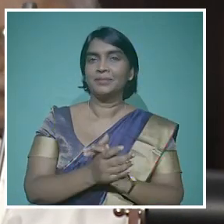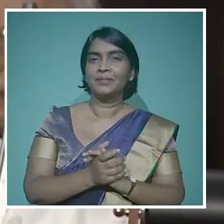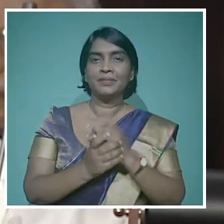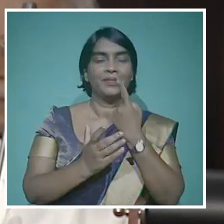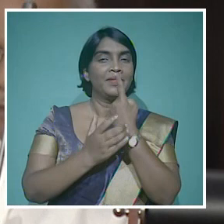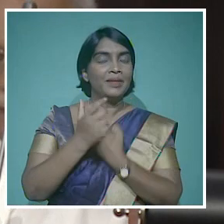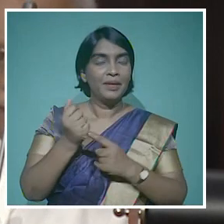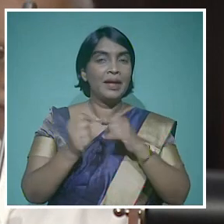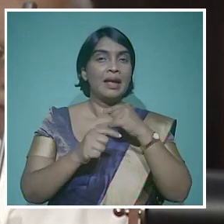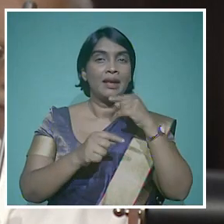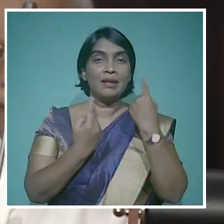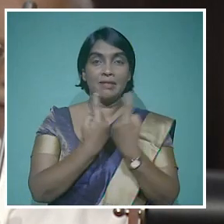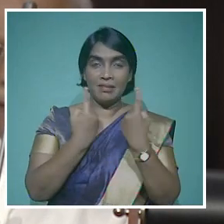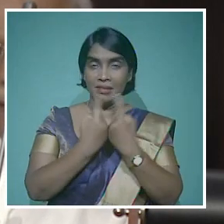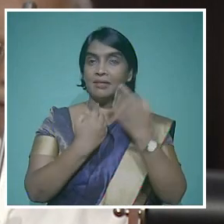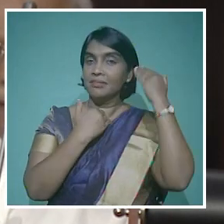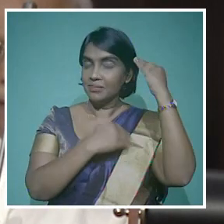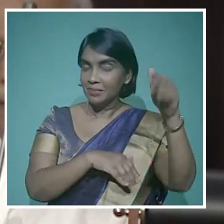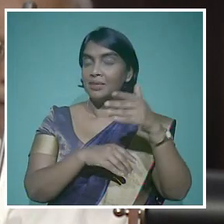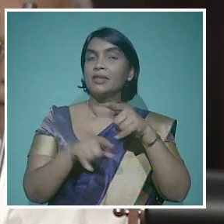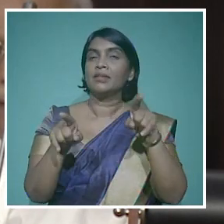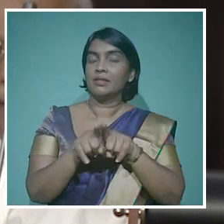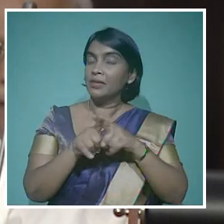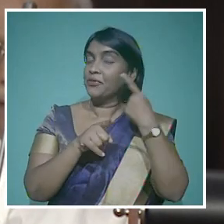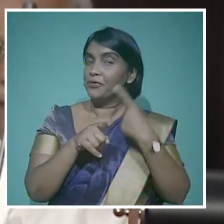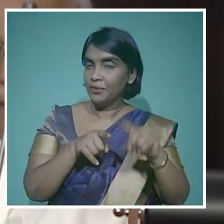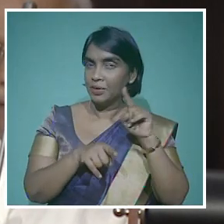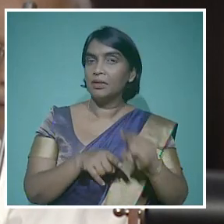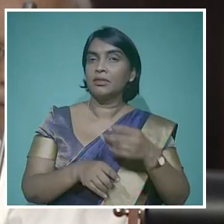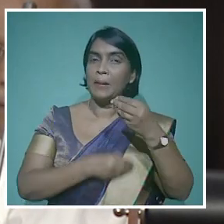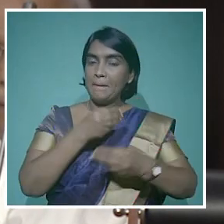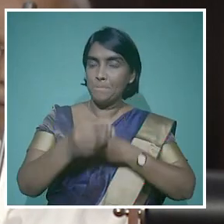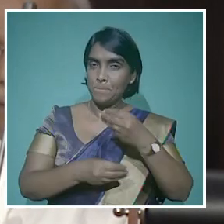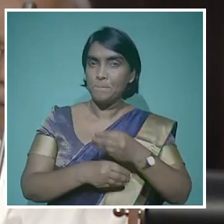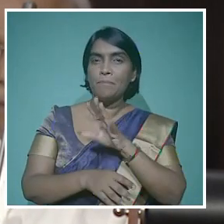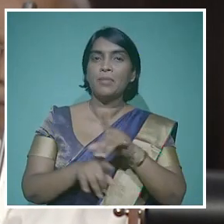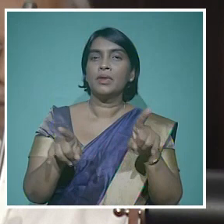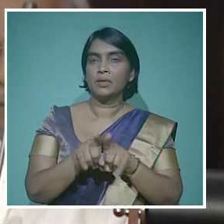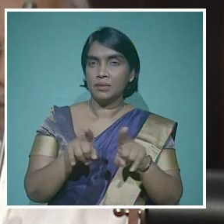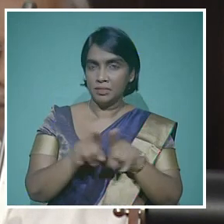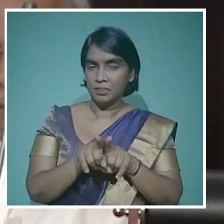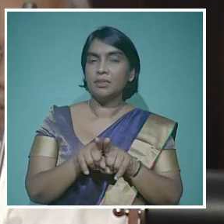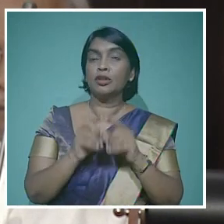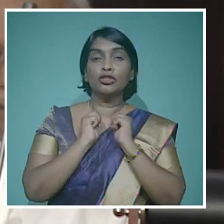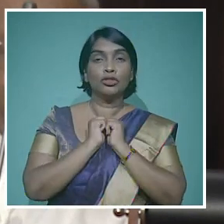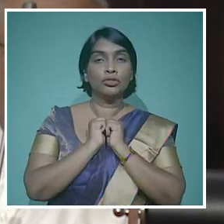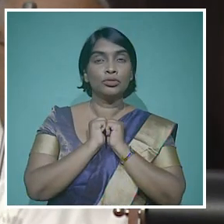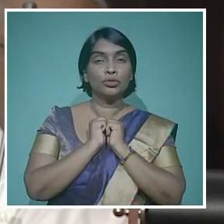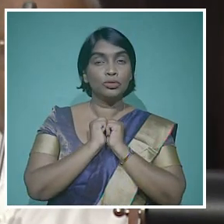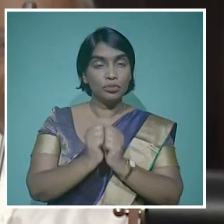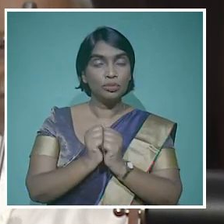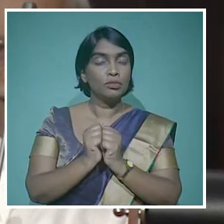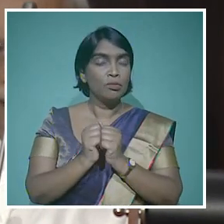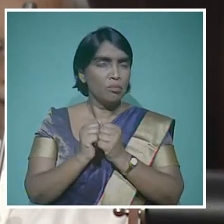ත්‍රෛලෝක විජයපත්‍ර භෝගය අපනයනය සඳහා පමණක් නිෂ්පාදනය කිරීම සඳහා හැකියාව සොයා